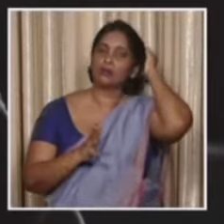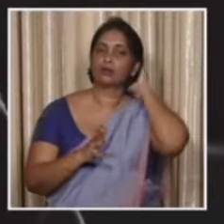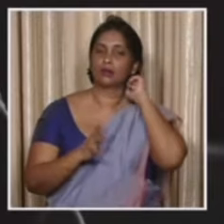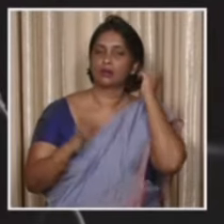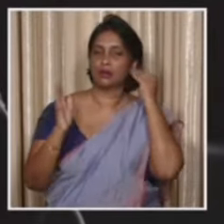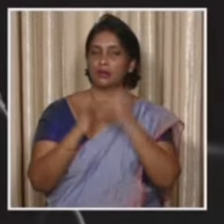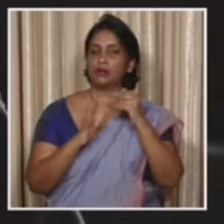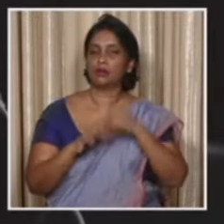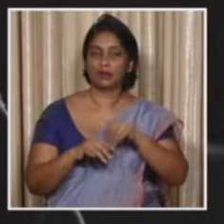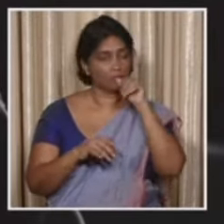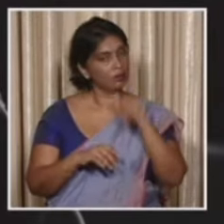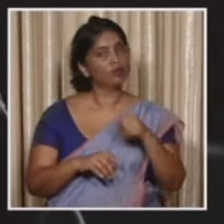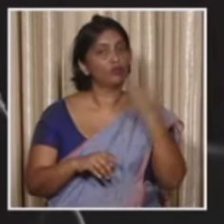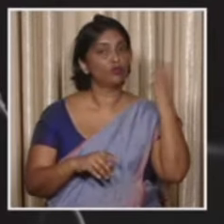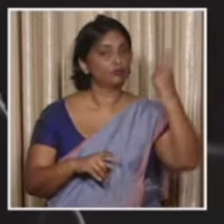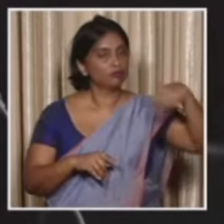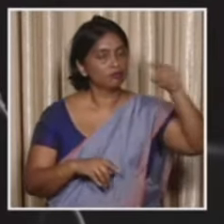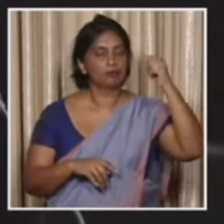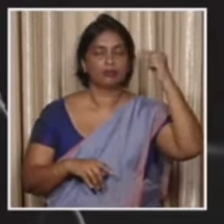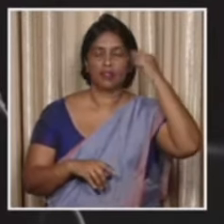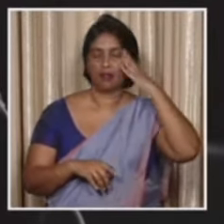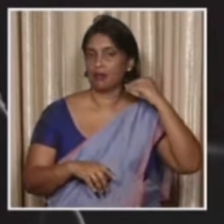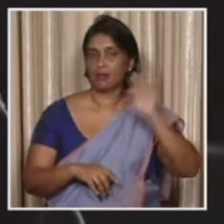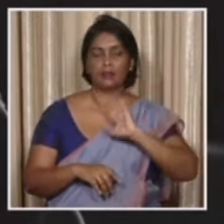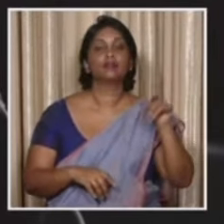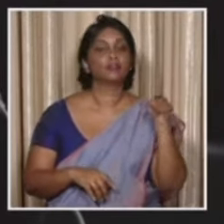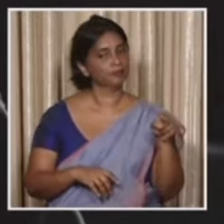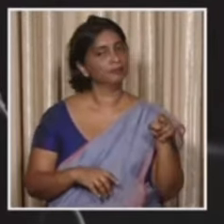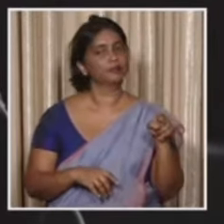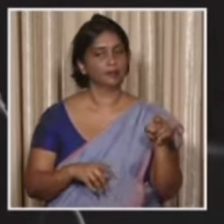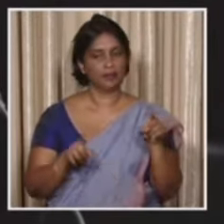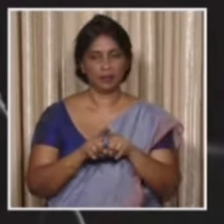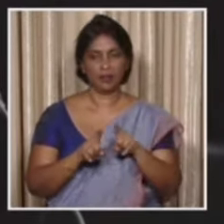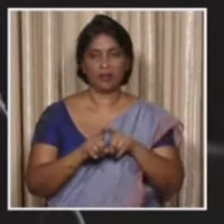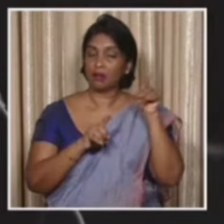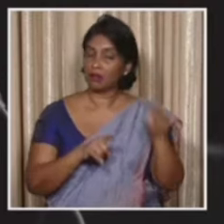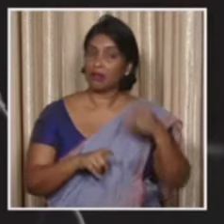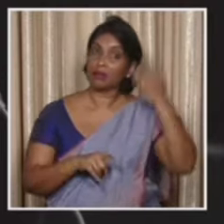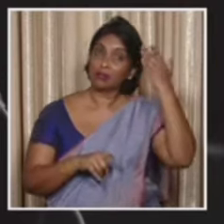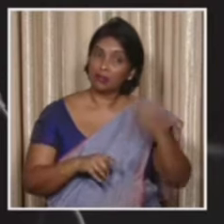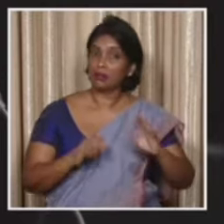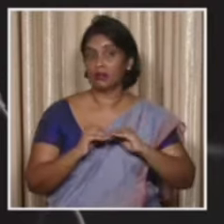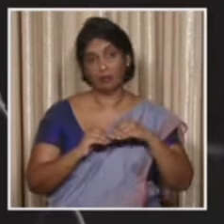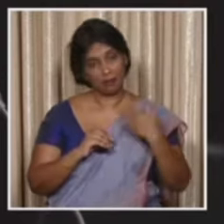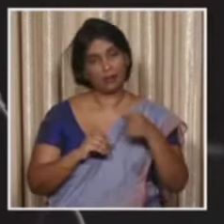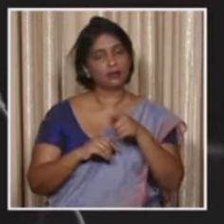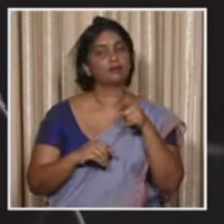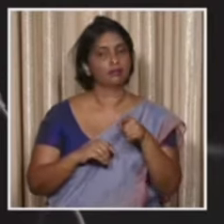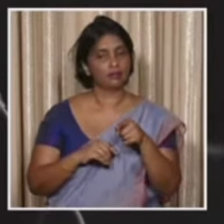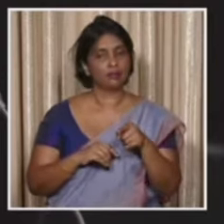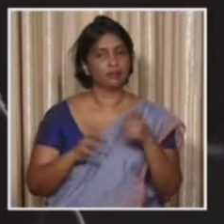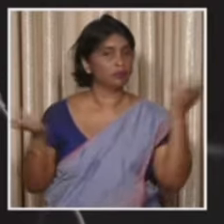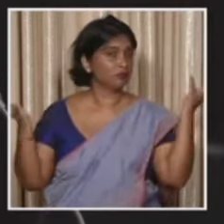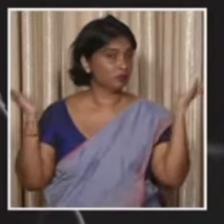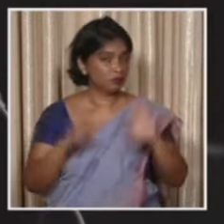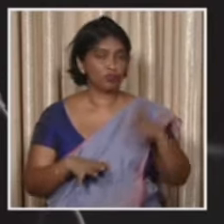எதிரிப்பத்துனா கேனக கவதத் முஸ்லீம் ஜனதாவ அமத்துக்கு நுக்கரண காரணியாக வித்தரானவை எத்துமாகி அபாவம் பசி எத்தனை